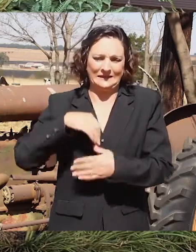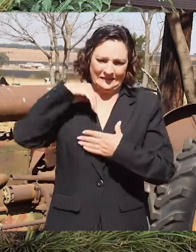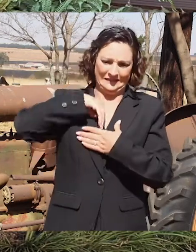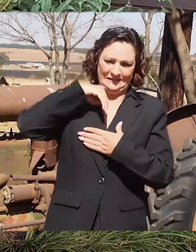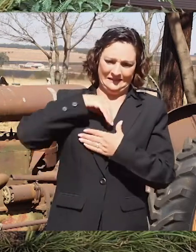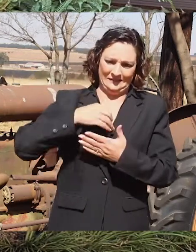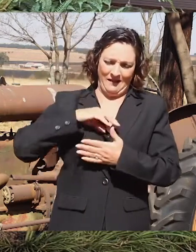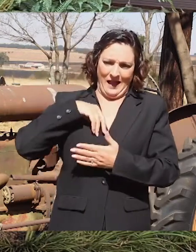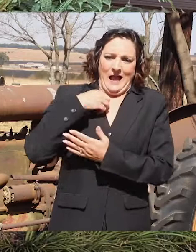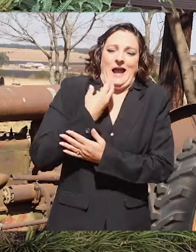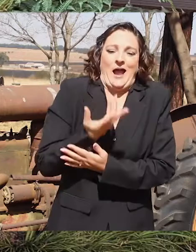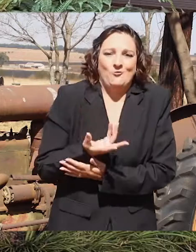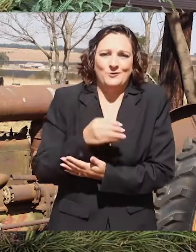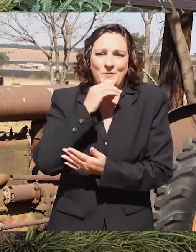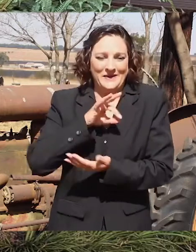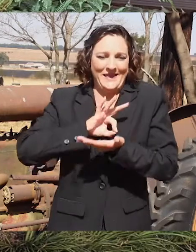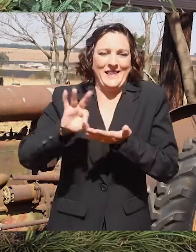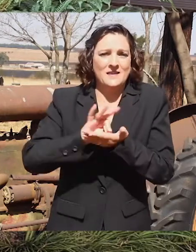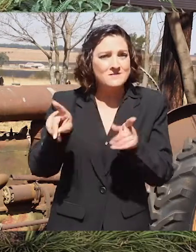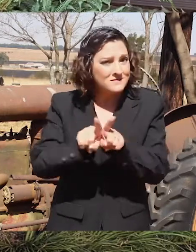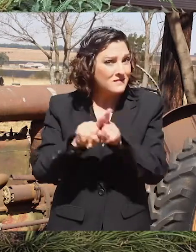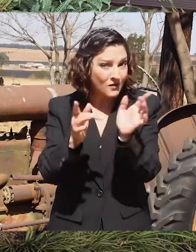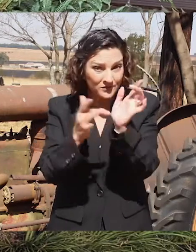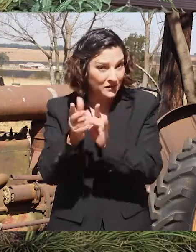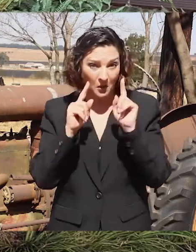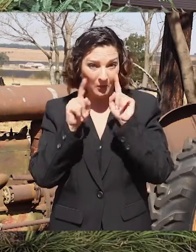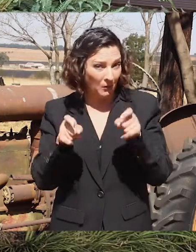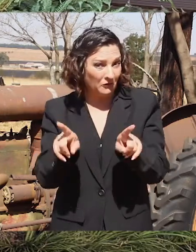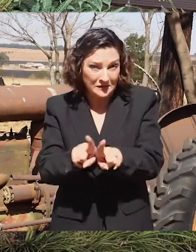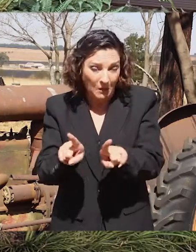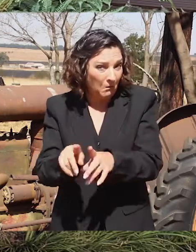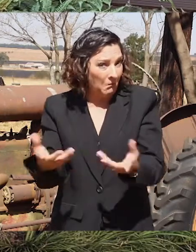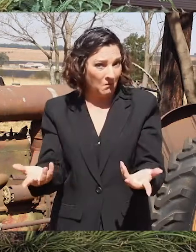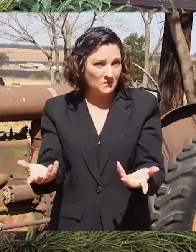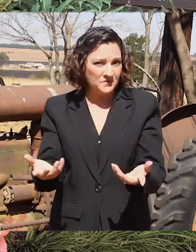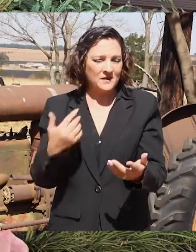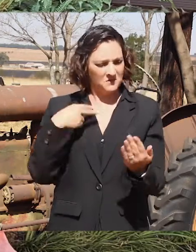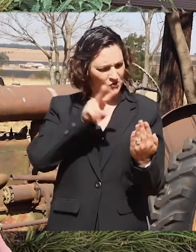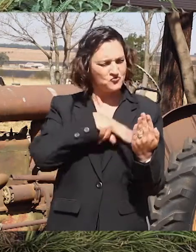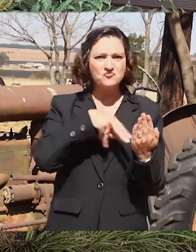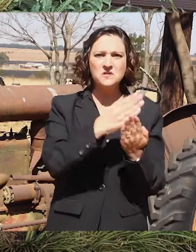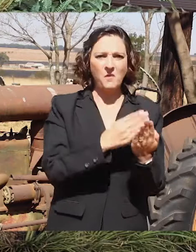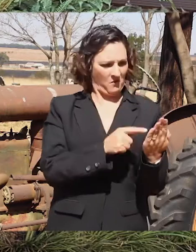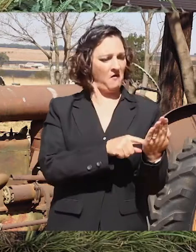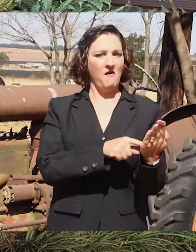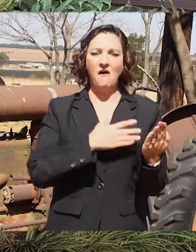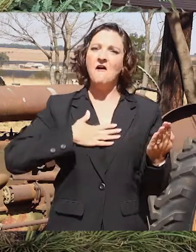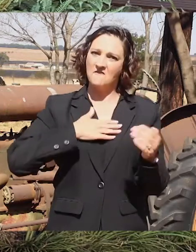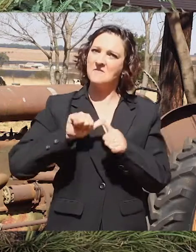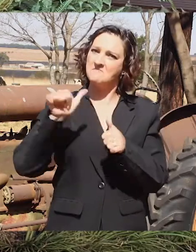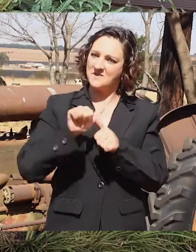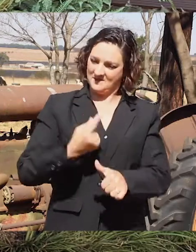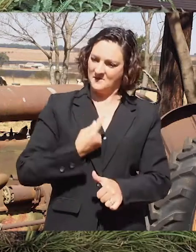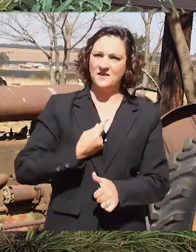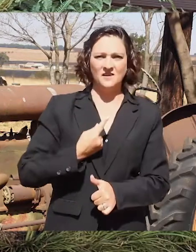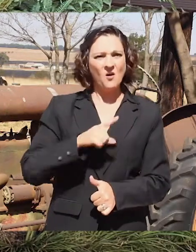moet schoon huil. Jezus self het gehuil. En toe ek dit lees, doordat ek soms so veel beter